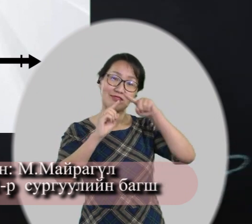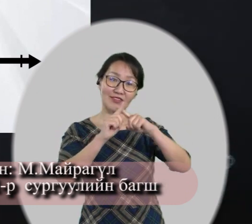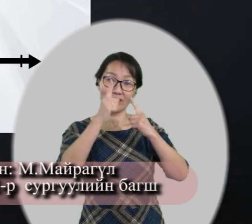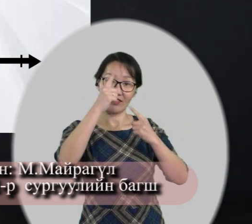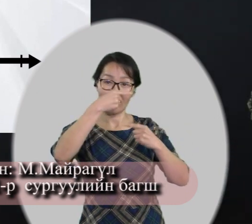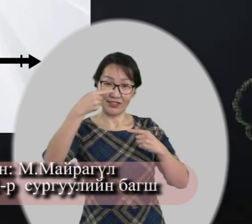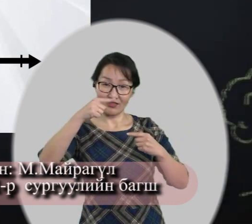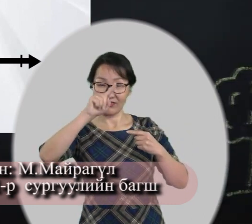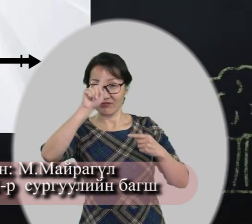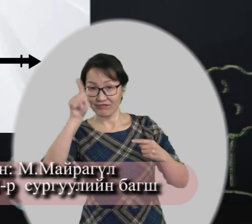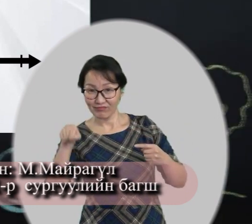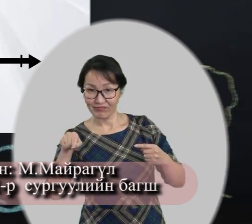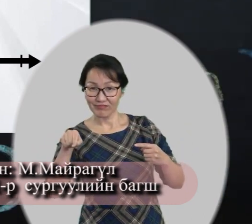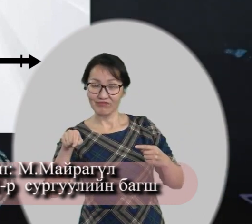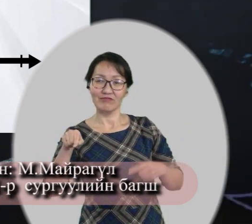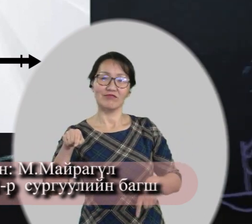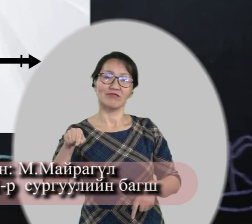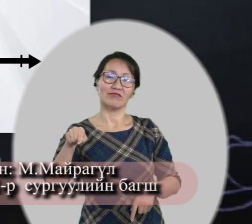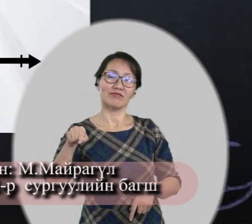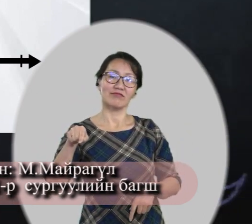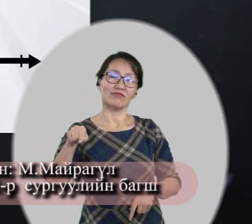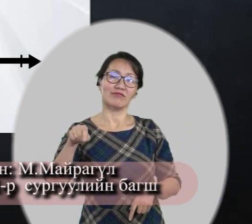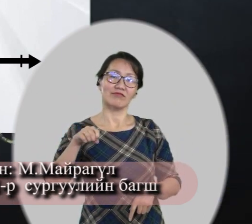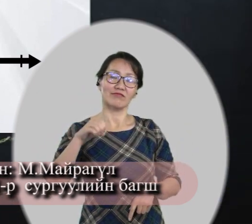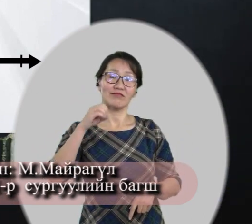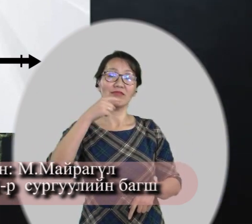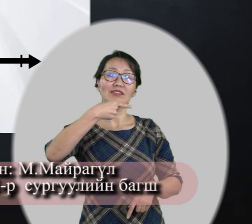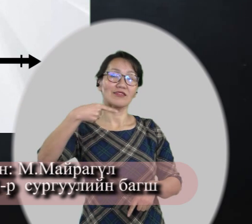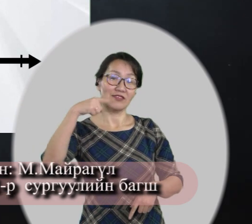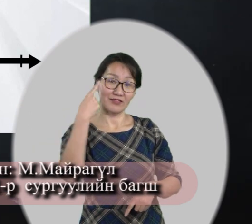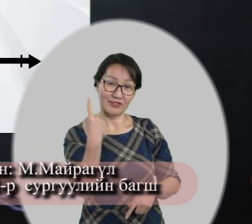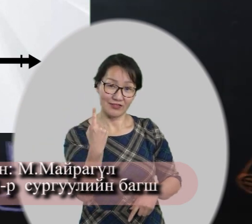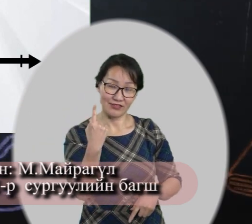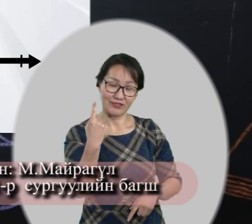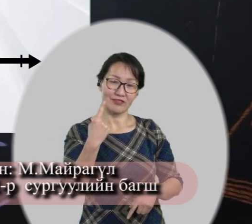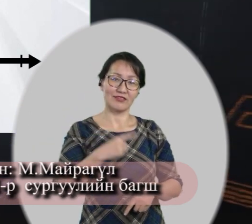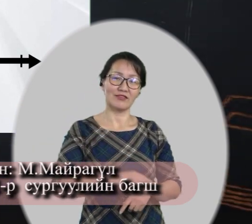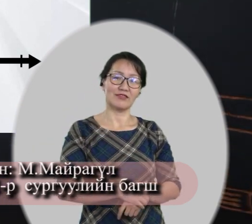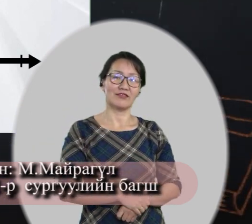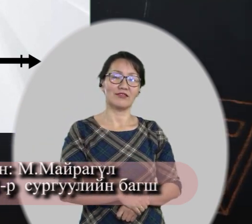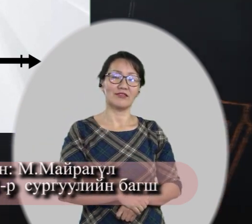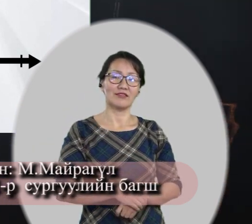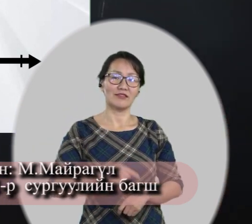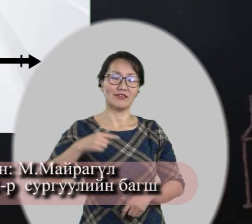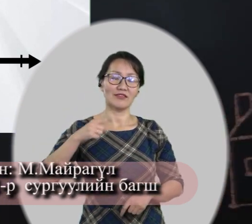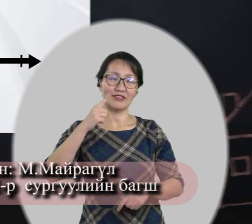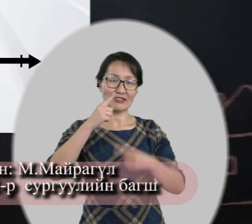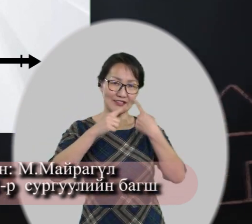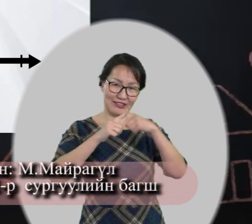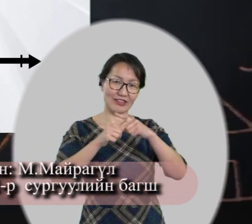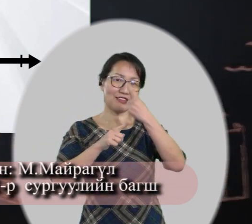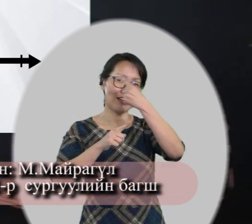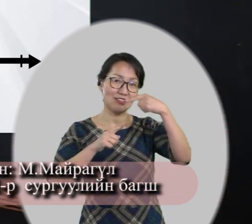Ноль. Нольден қайта бір-бірлік кеміді. Алу бір. Алу